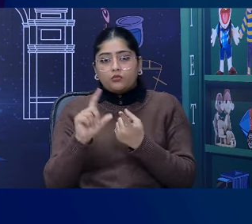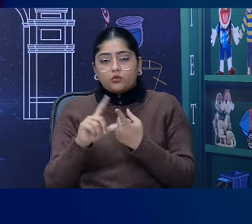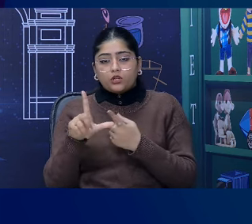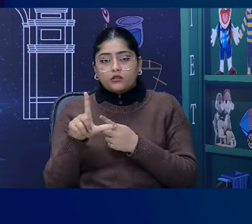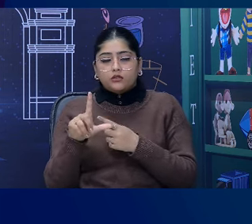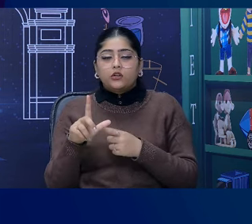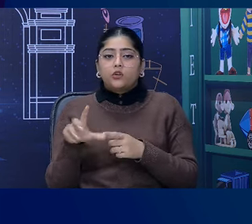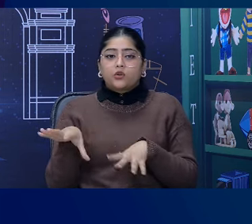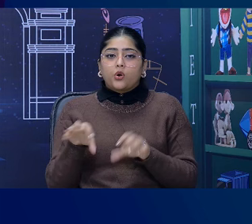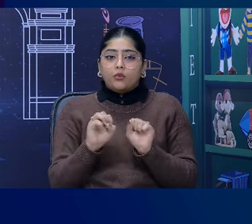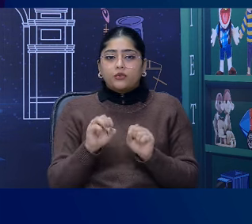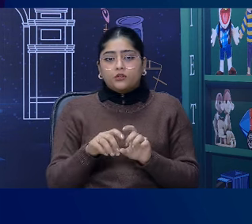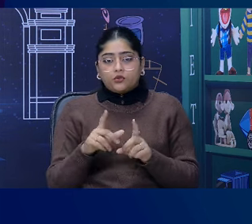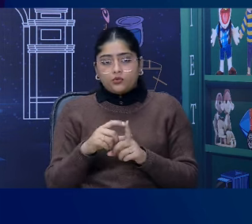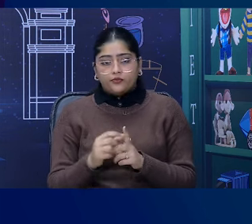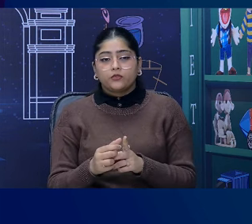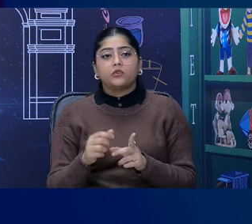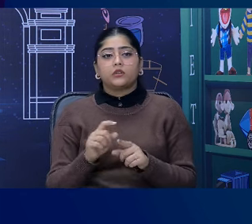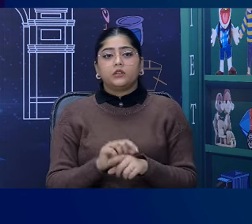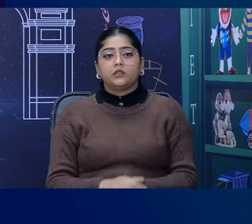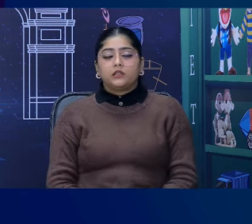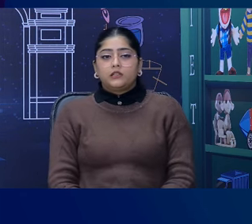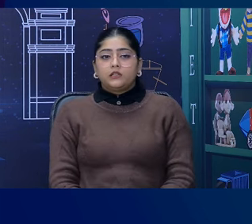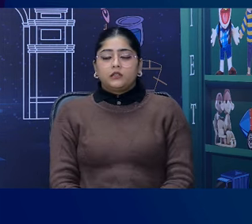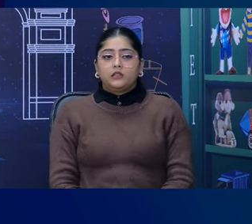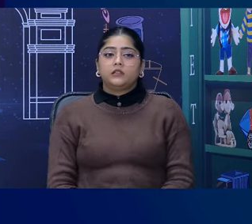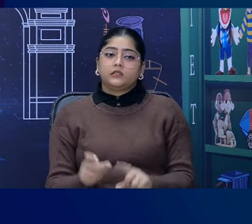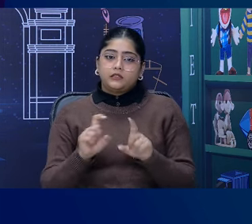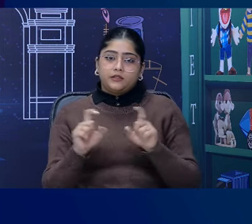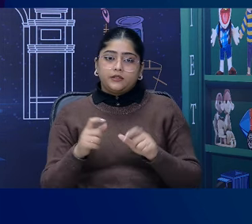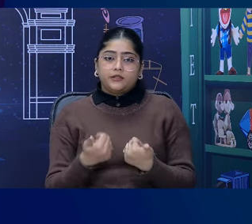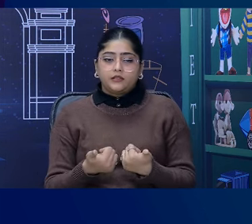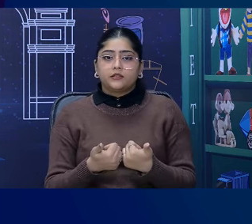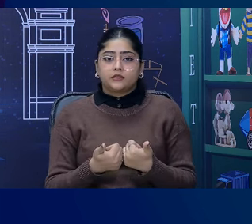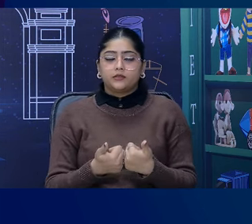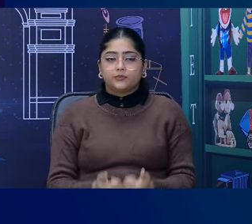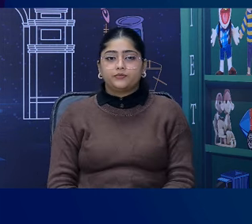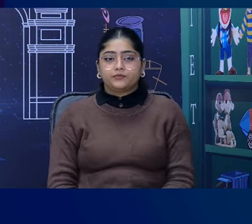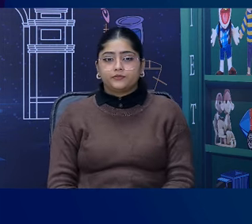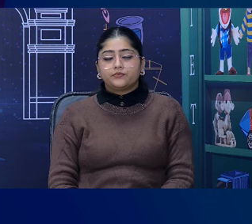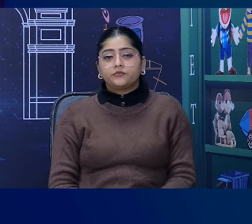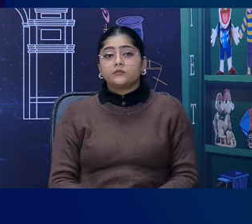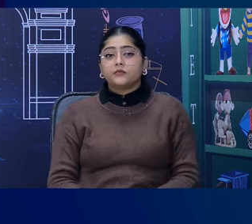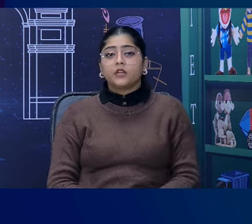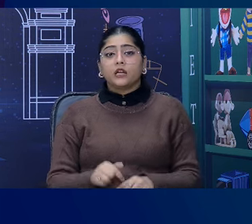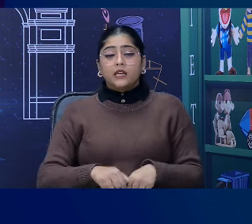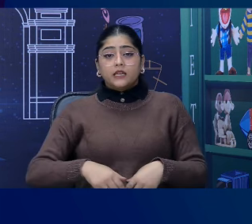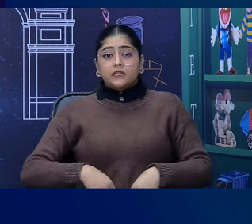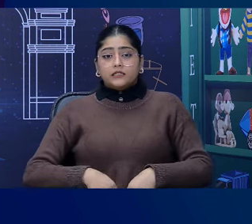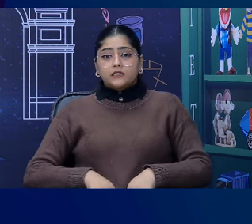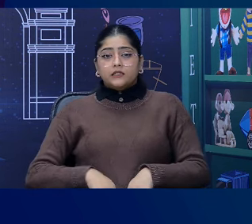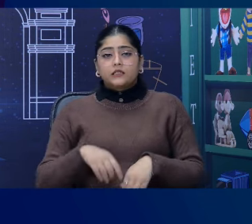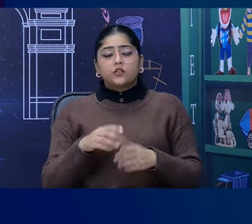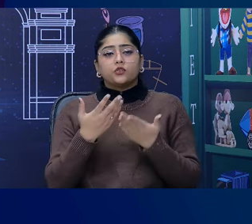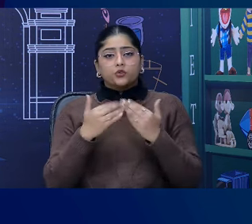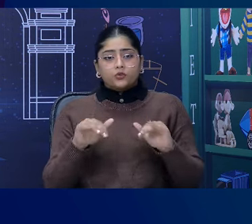होगा बट कहीं ना कहीं से तो प्रेरणा लेनी है हम एक्जेक्टली कहीं ना कहीं से प्रेरणा लेनी है और हमारे सभी स्टूडेंट्स